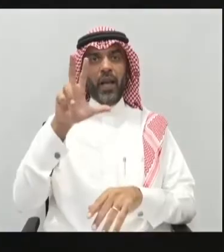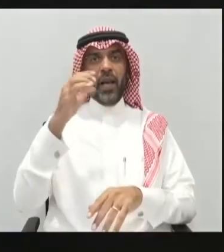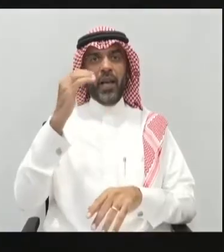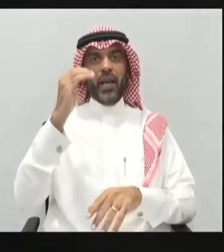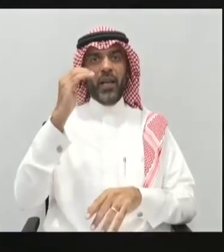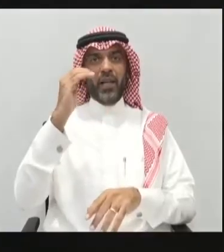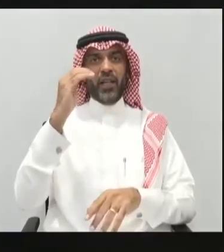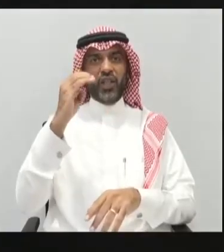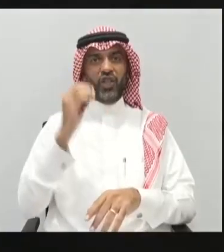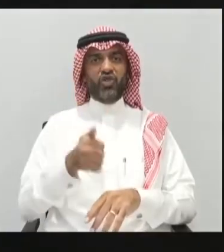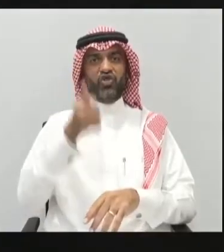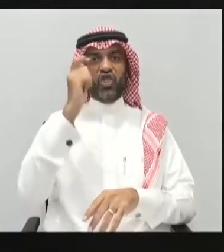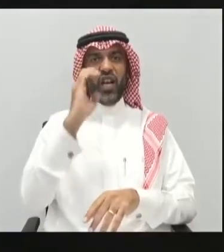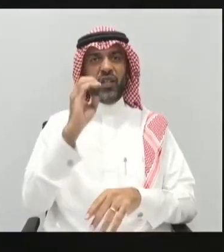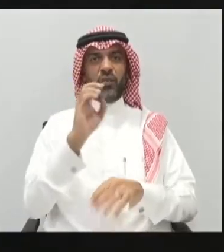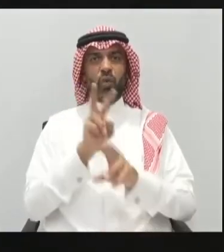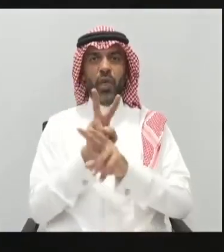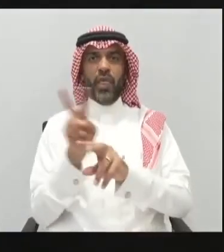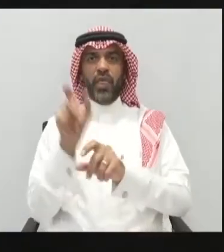متكلم ومتلقي